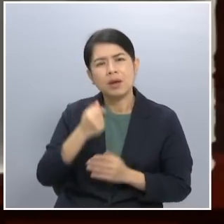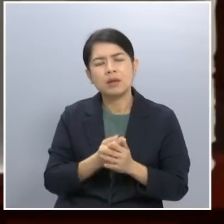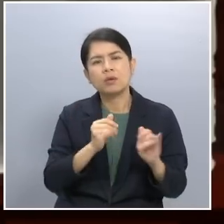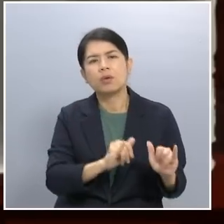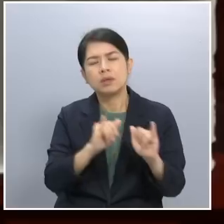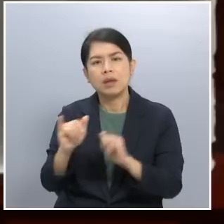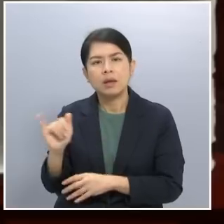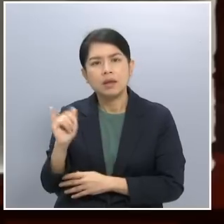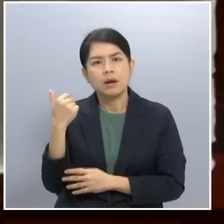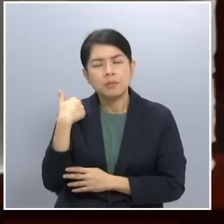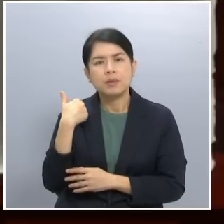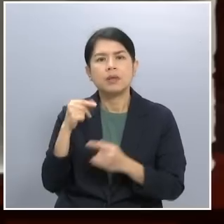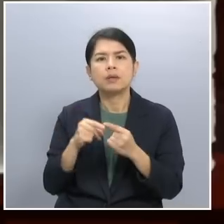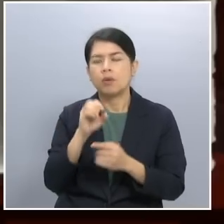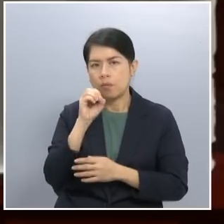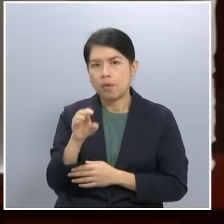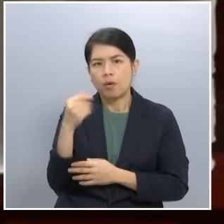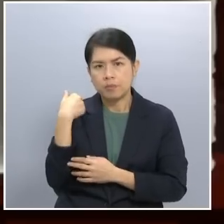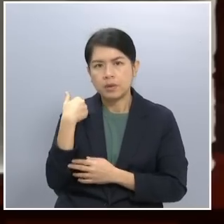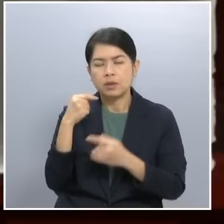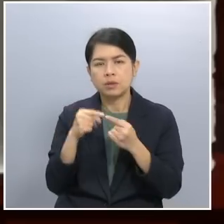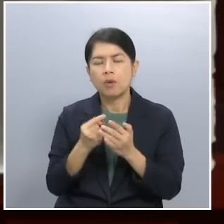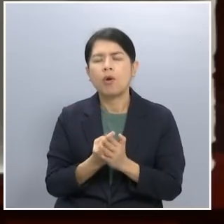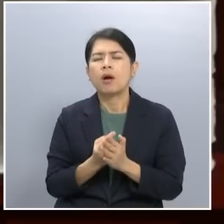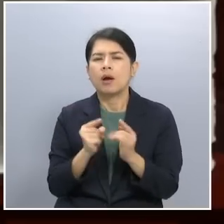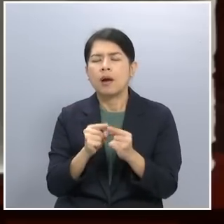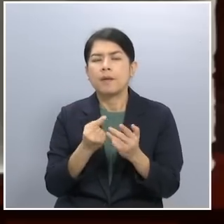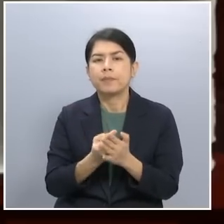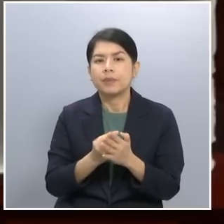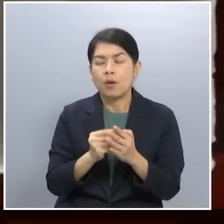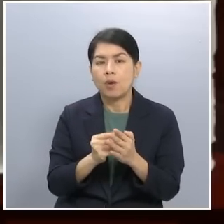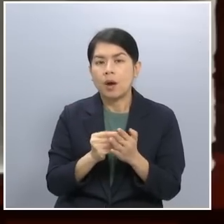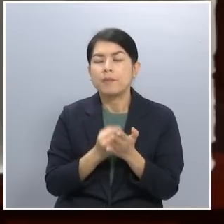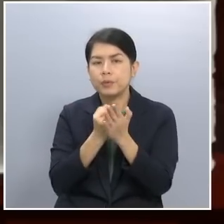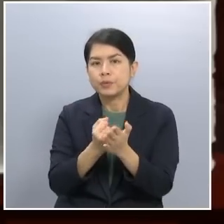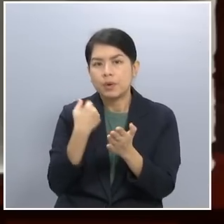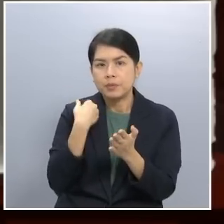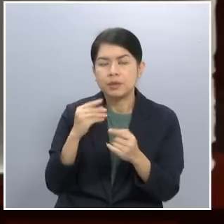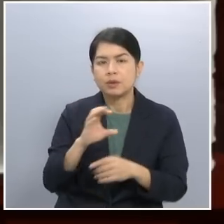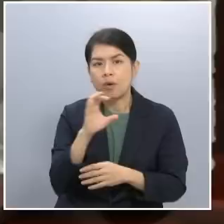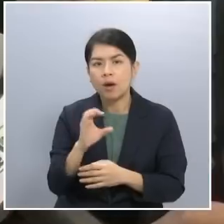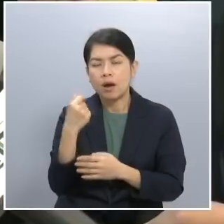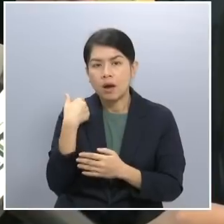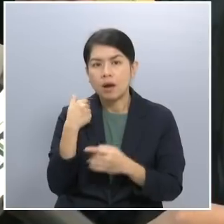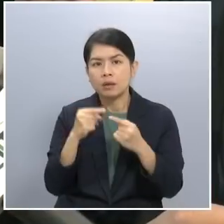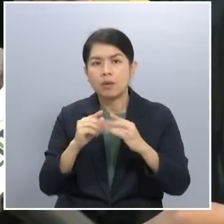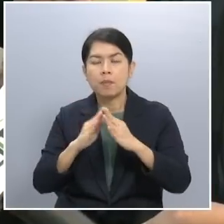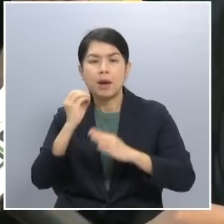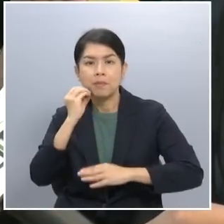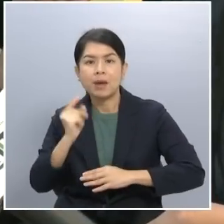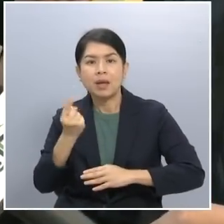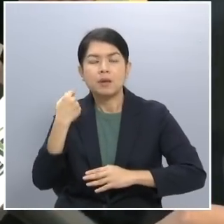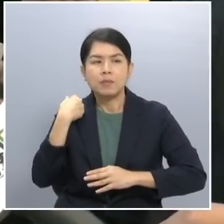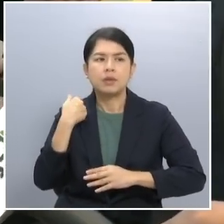ะเดี๋ยวจะหารถให้หาที่อยู่ใหม่ให้ด้วยแต่ว่าลุงก็ยังไม่ยอมออกอะค่ะลุงก็จะอ้างบอกว่าซื้อบ้านหลังนี้มาจากธนาคาร